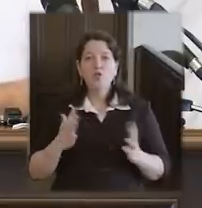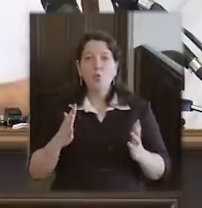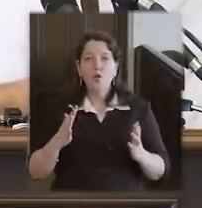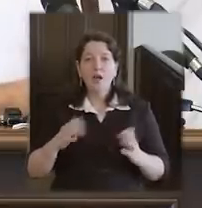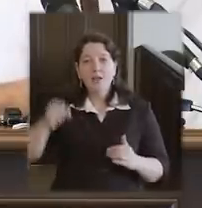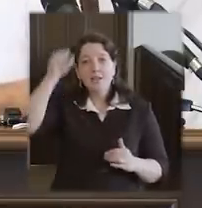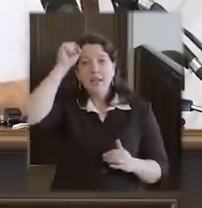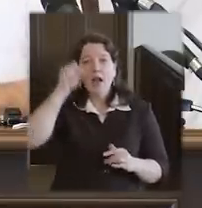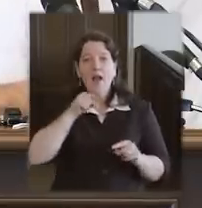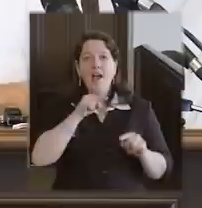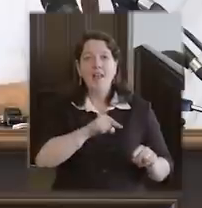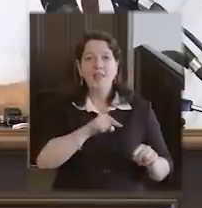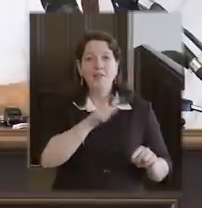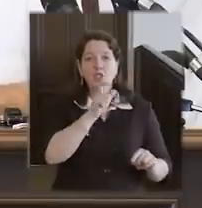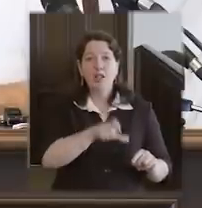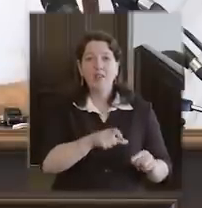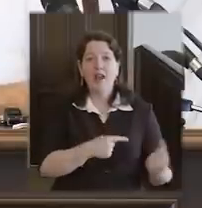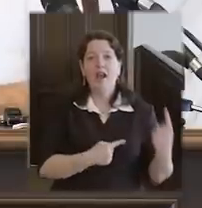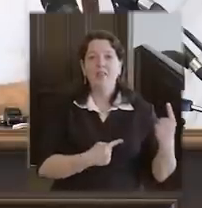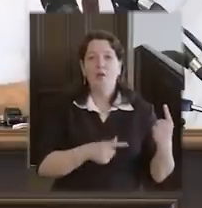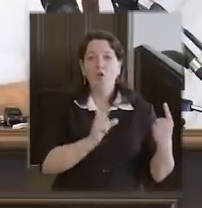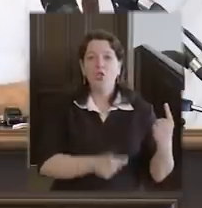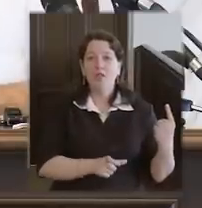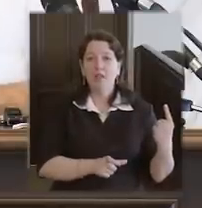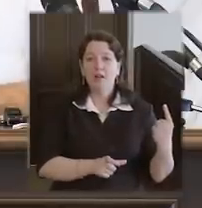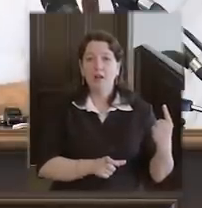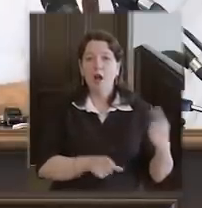вдруг грех этого человека, единицы,